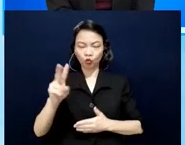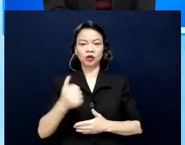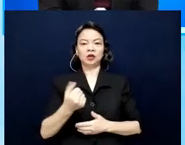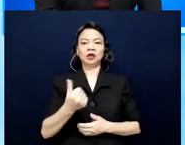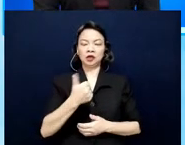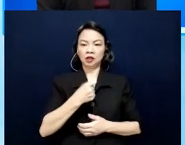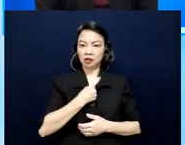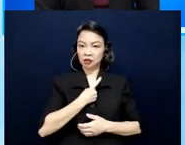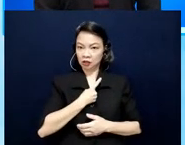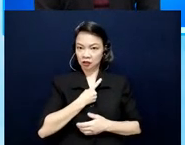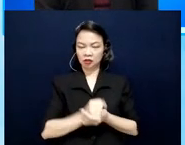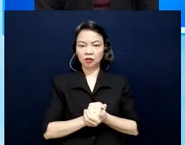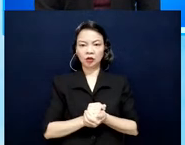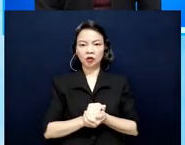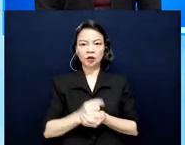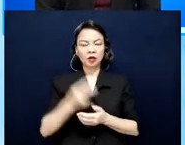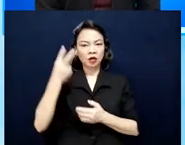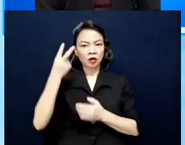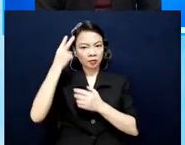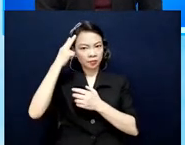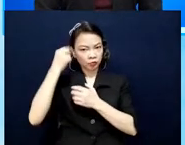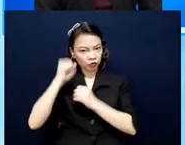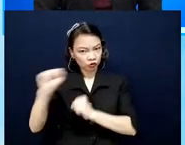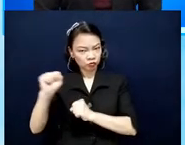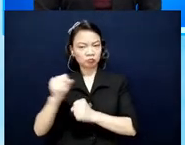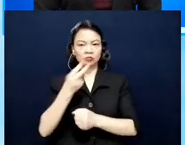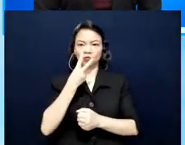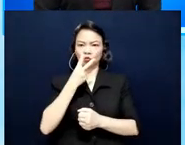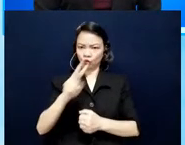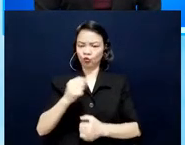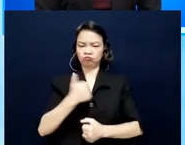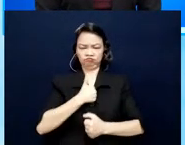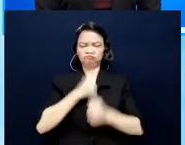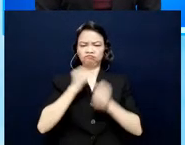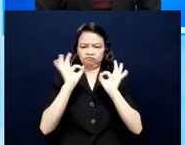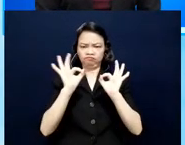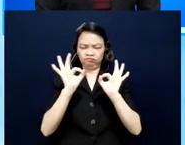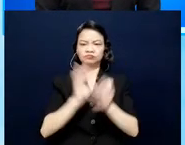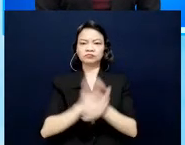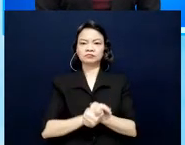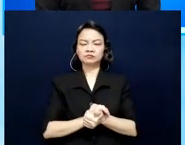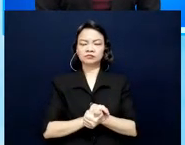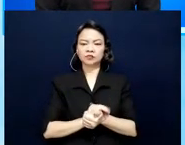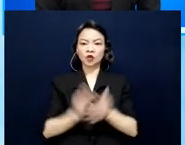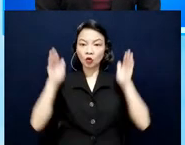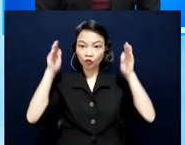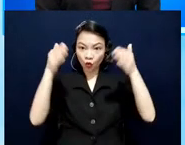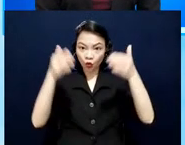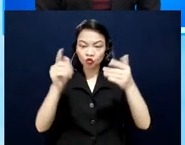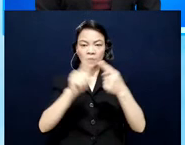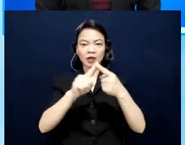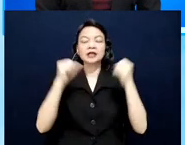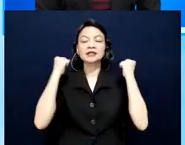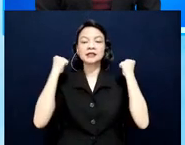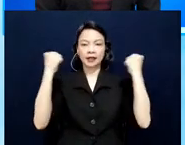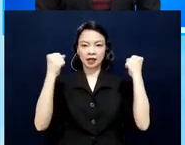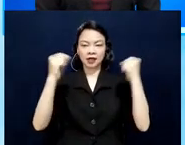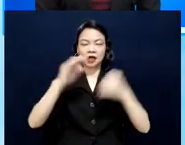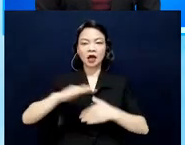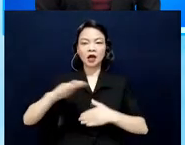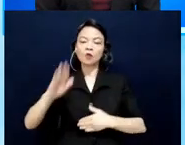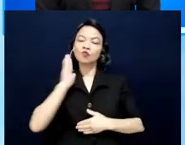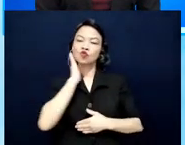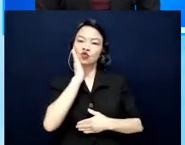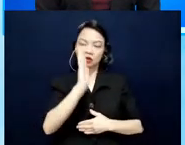juga potensi-potensi diri mereka. Oleh karena itu, fokus terhadap kesehatan anak muda, anak